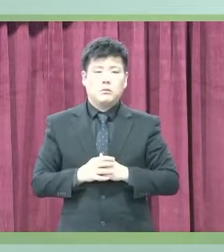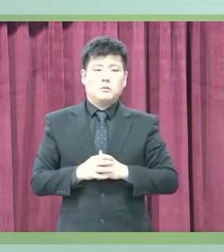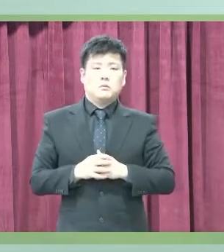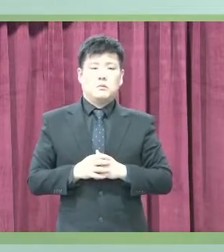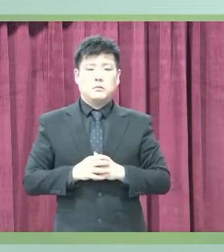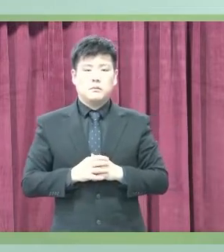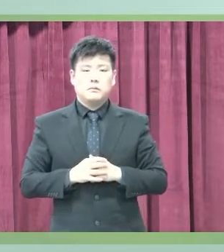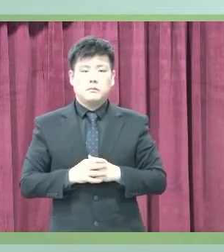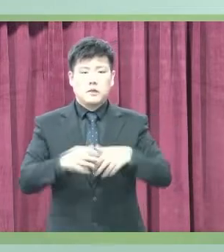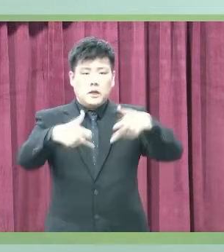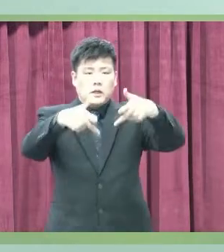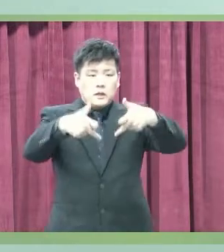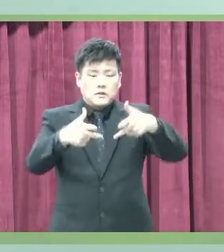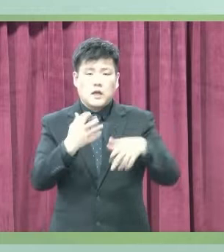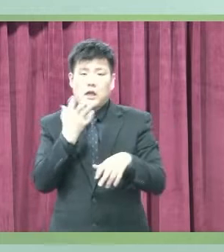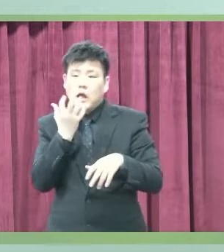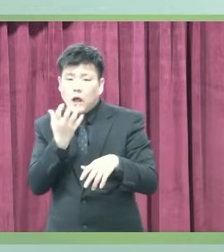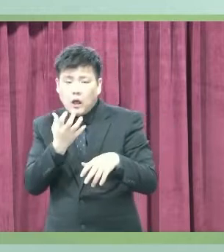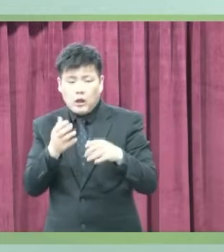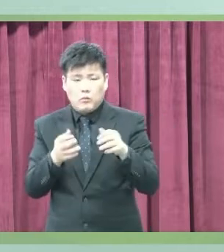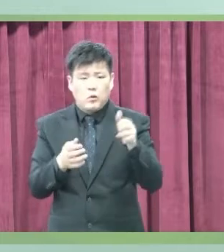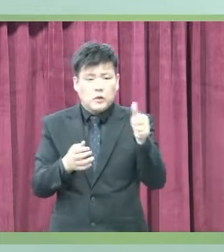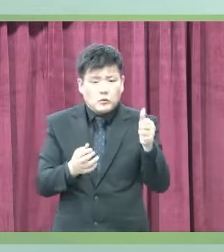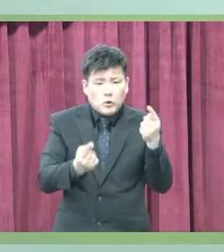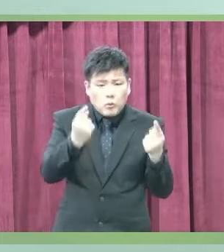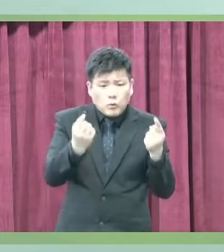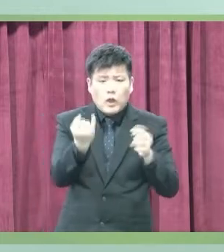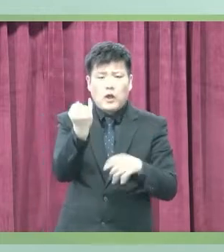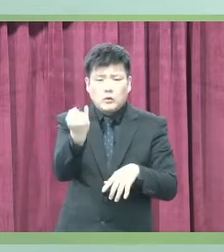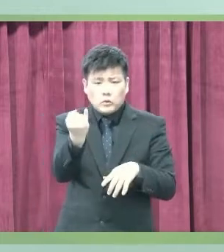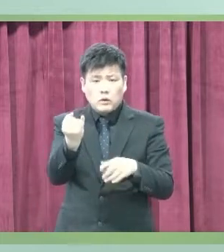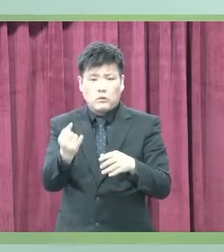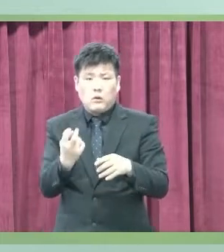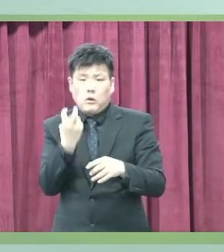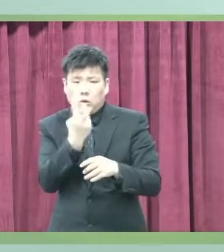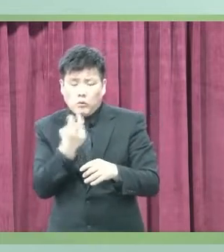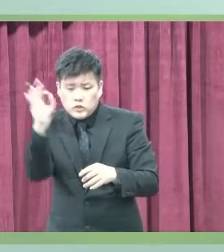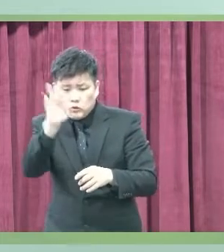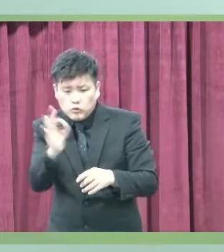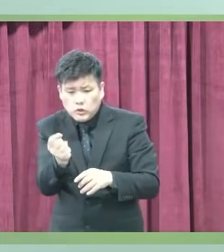성별도 그 장애인과 비장애인 모두 남성보다는 여성이 저조한 수검률을 보이고 있습니다.